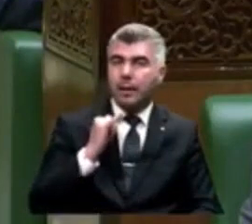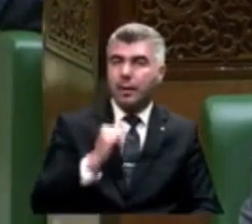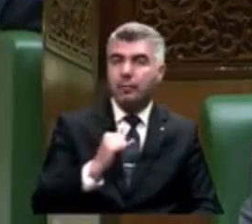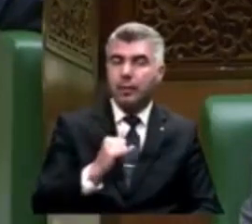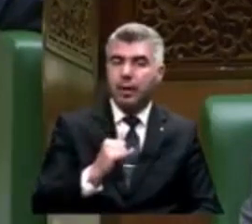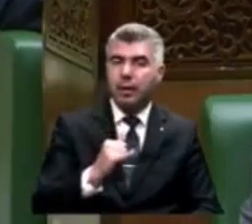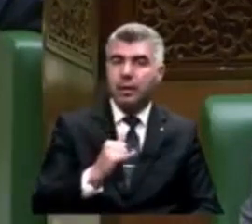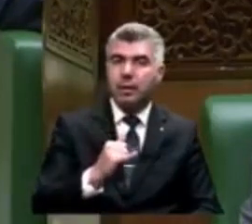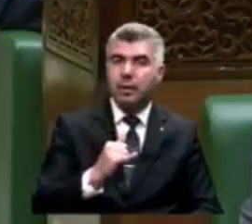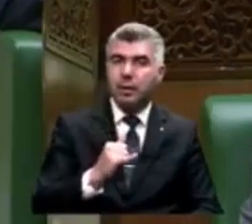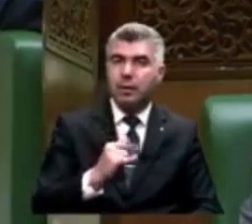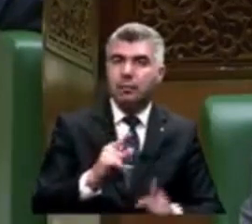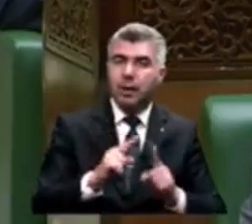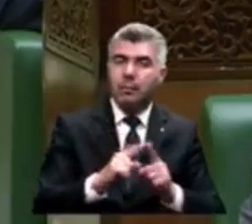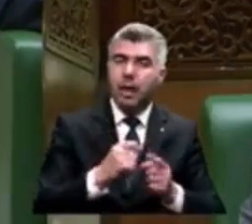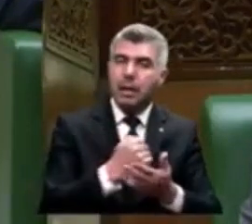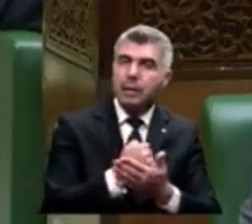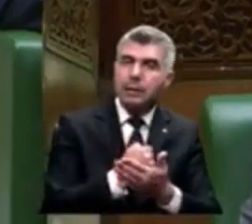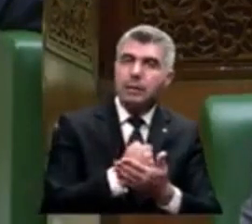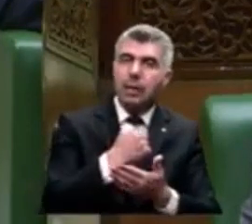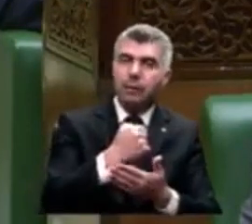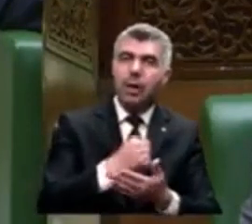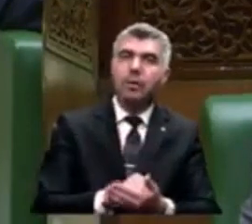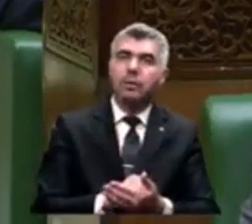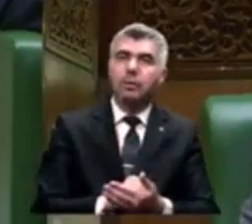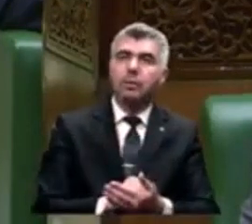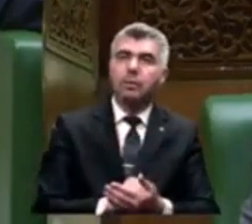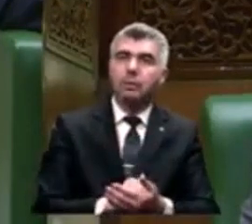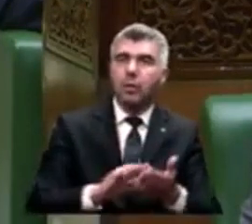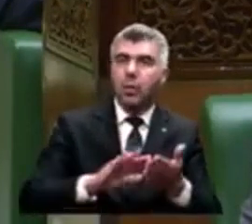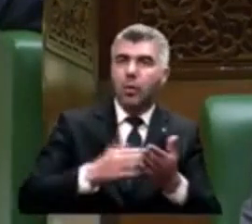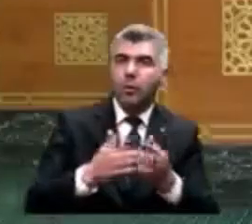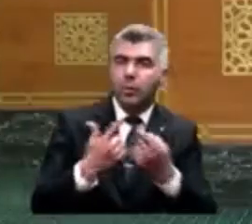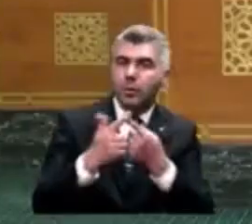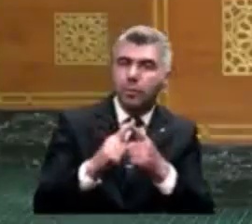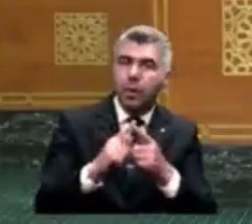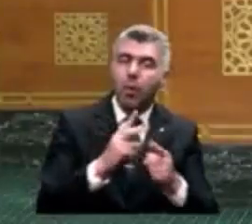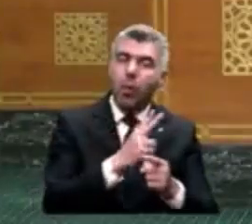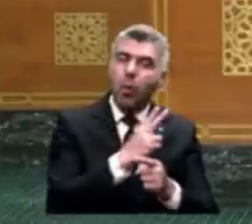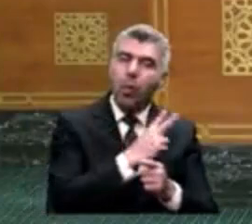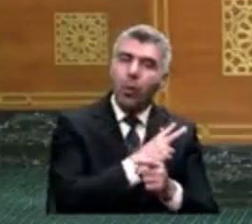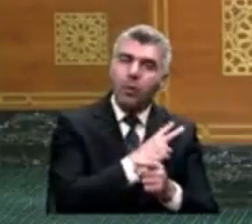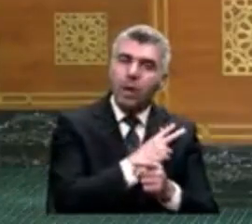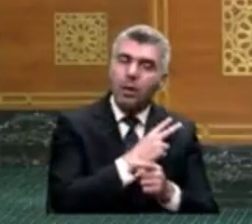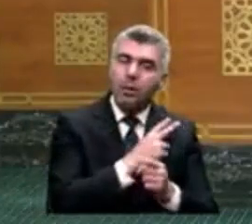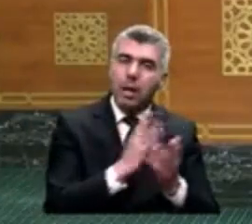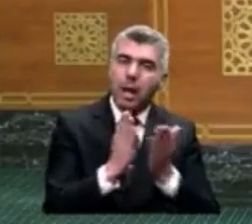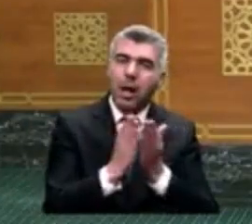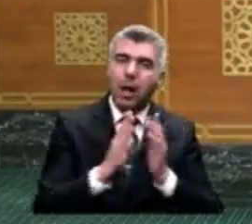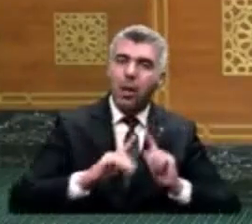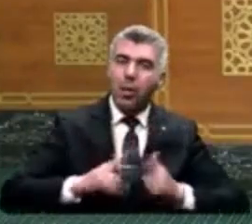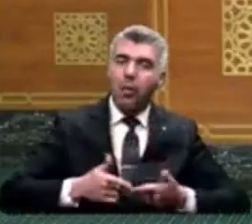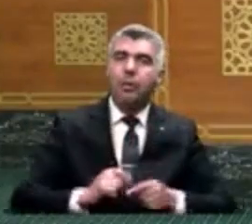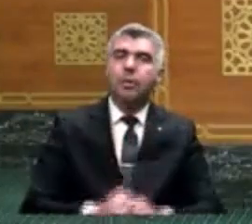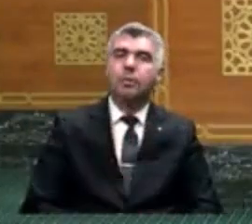ندافعوا على المصالح ديال الاساتذه وديال اسره التعليم،